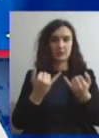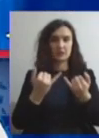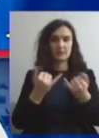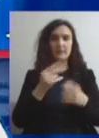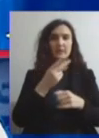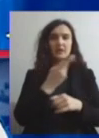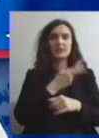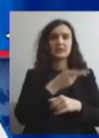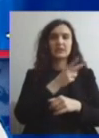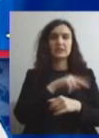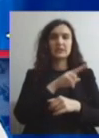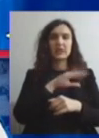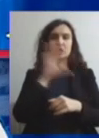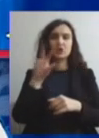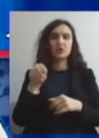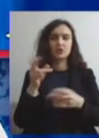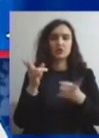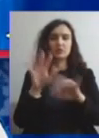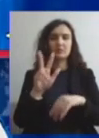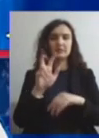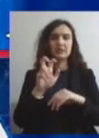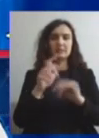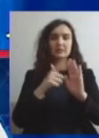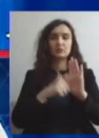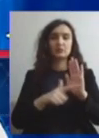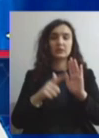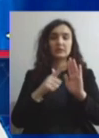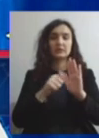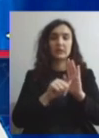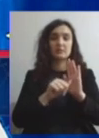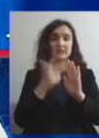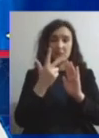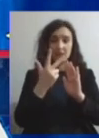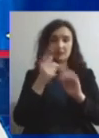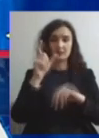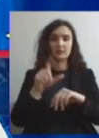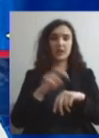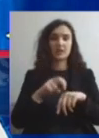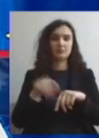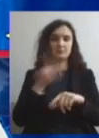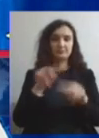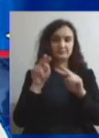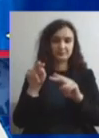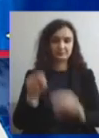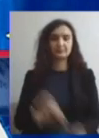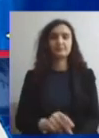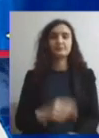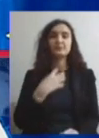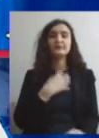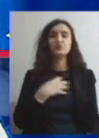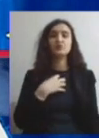რჩება 323 პაციენტი ამ ეტაპისთვის ექიმების მეთვალყურეობის ქვეშ და აქედან მნიშვნელოვანი არის,